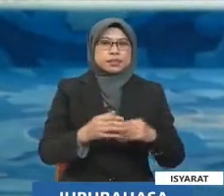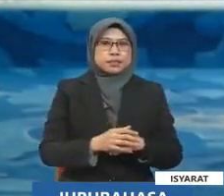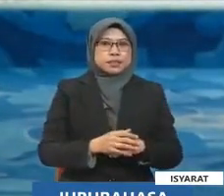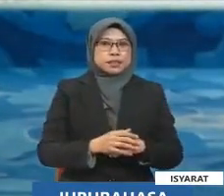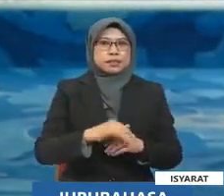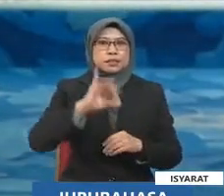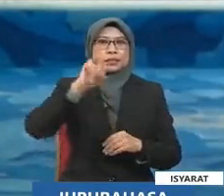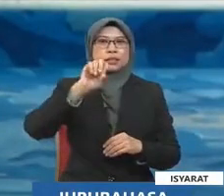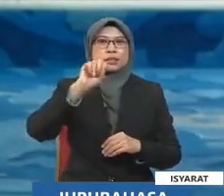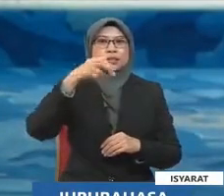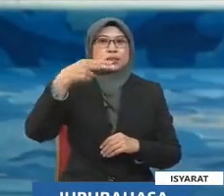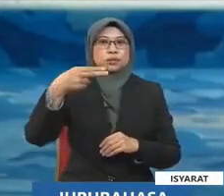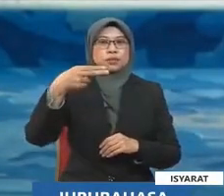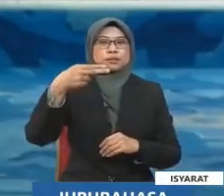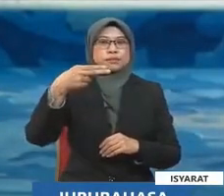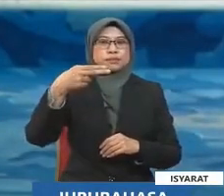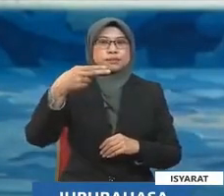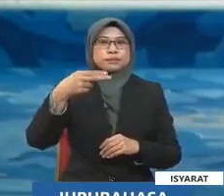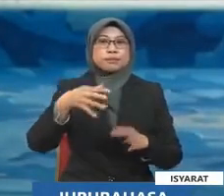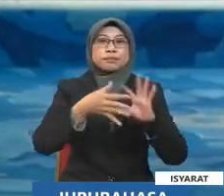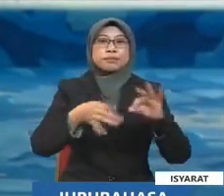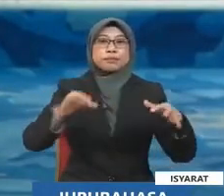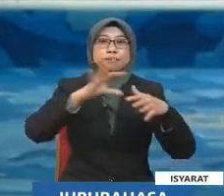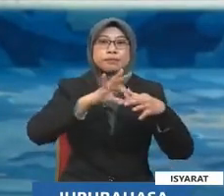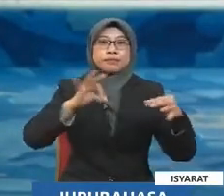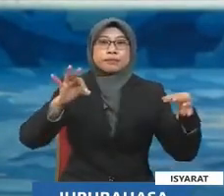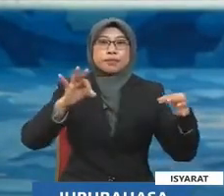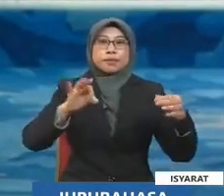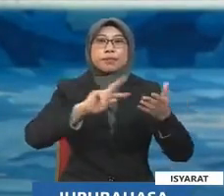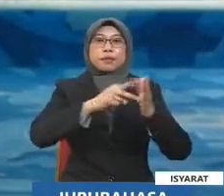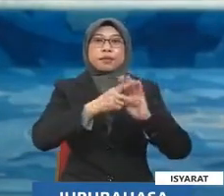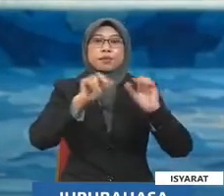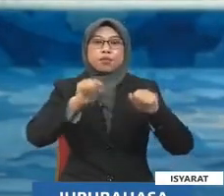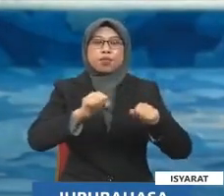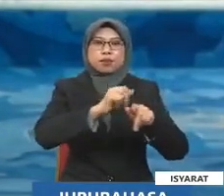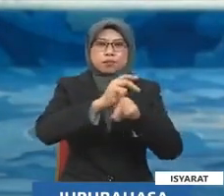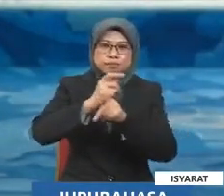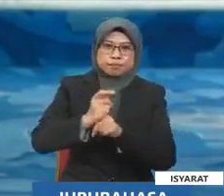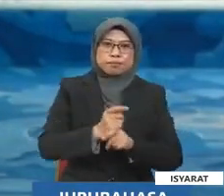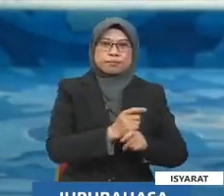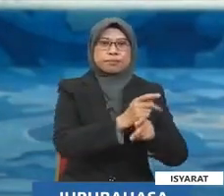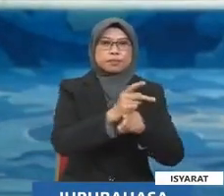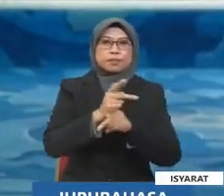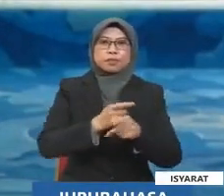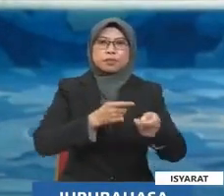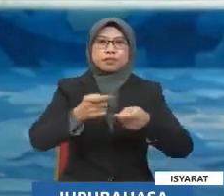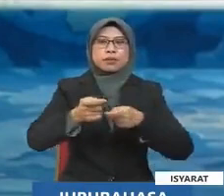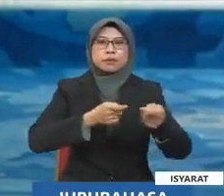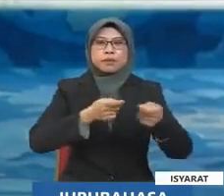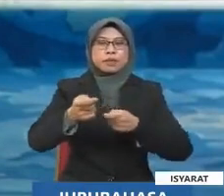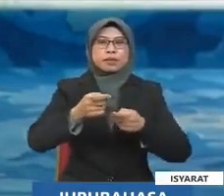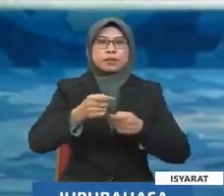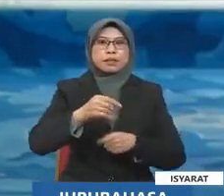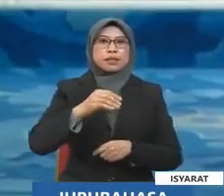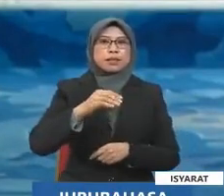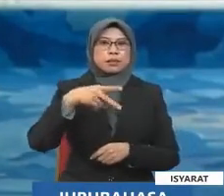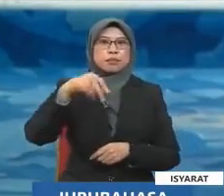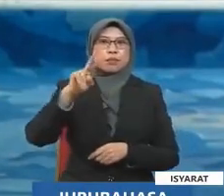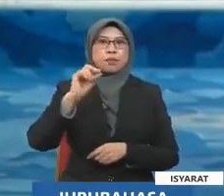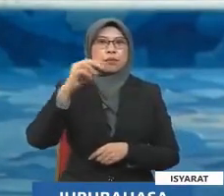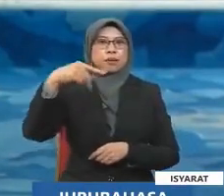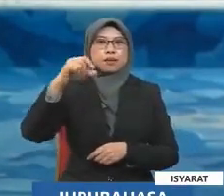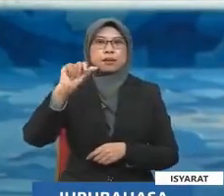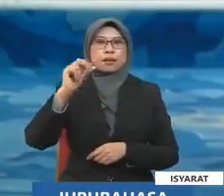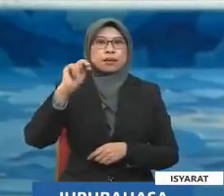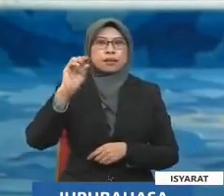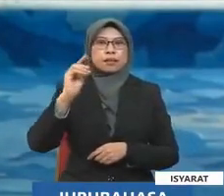mana George Orwell ni, kisah ni, mana dia boleh kontrol dengan propaganda. Malaysia mesti batang